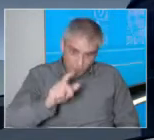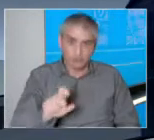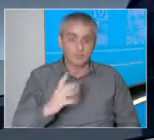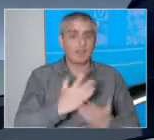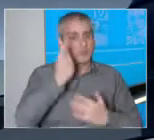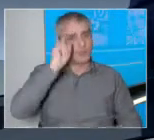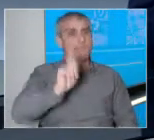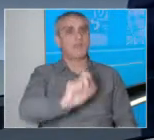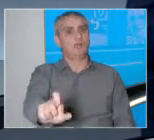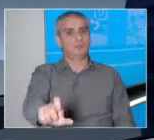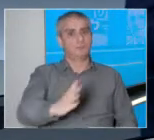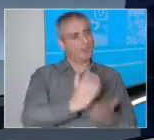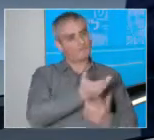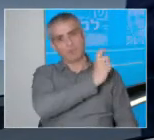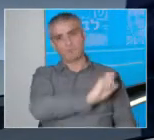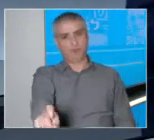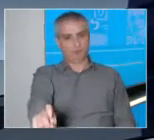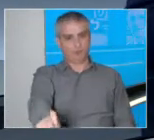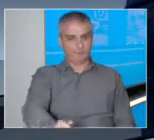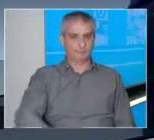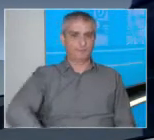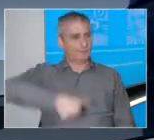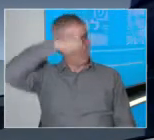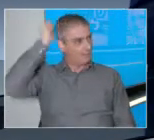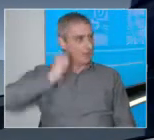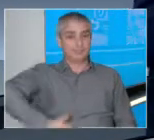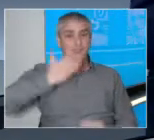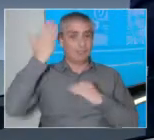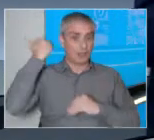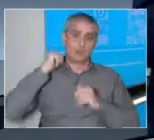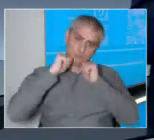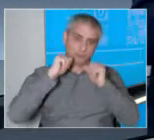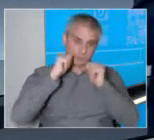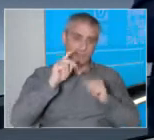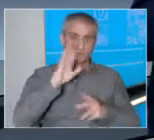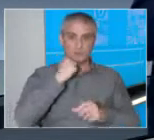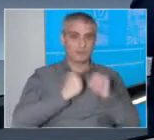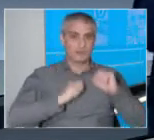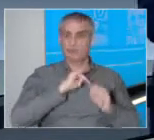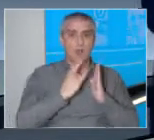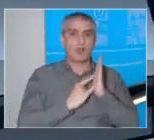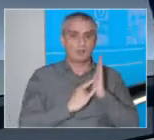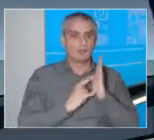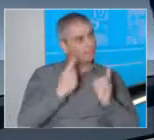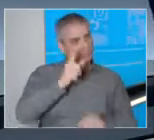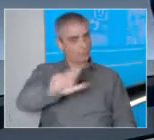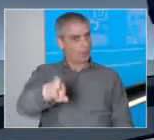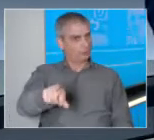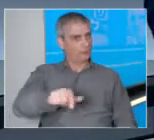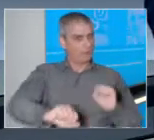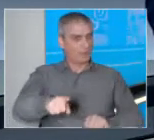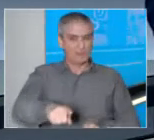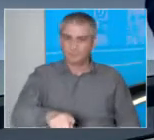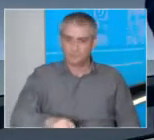הוא כבר יודע מי האשמים, הוא כבר מאשים את אמיר אוחנה, השר הקודם שצעק שמתנהלים שלא כדין, פתאום הוא האשם בהתנהלות